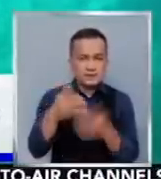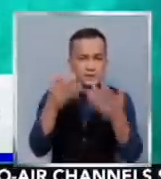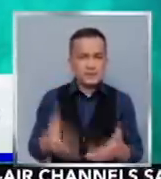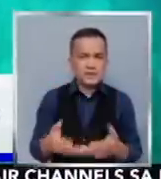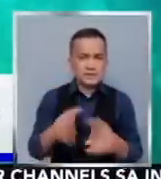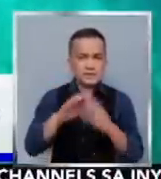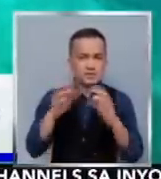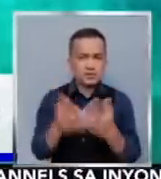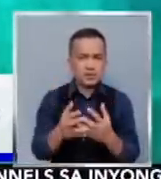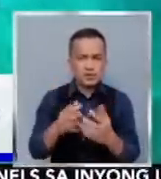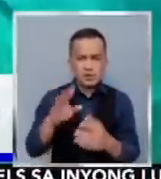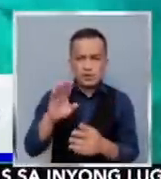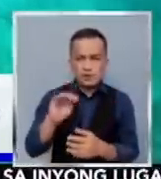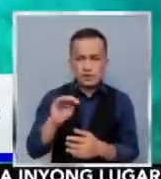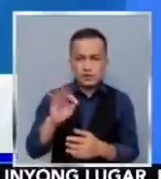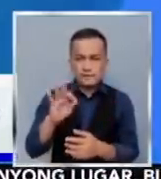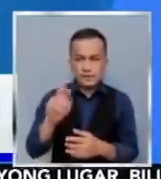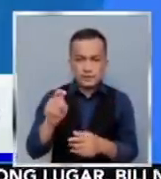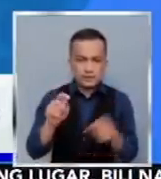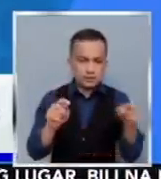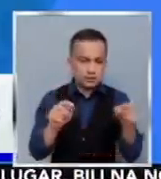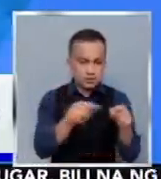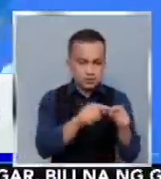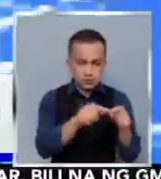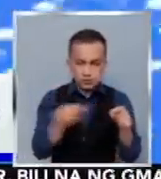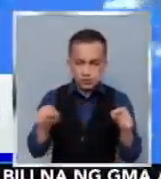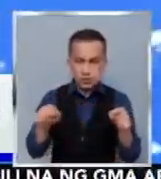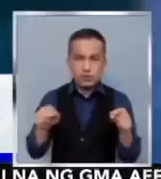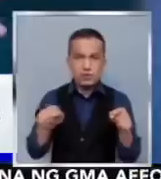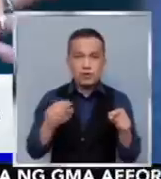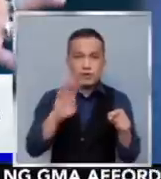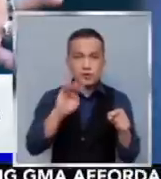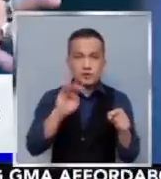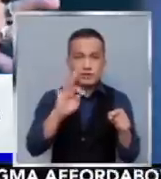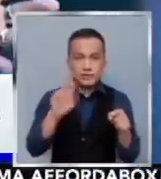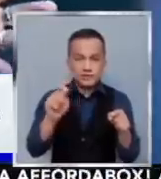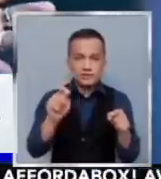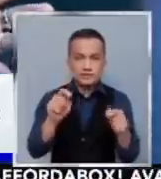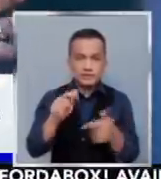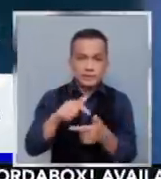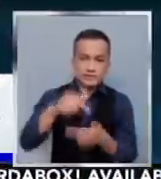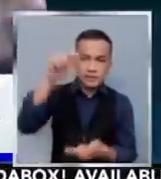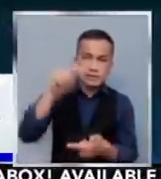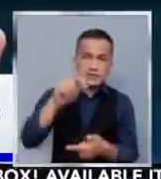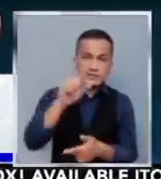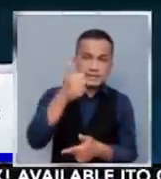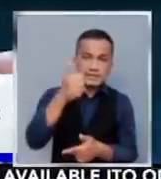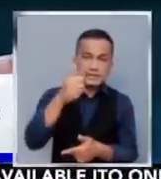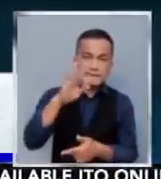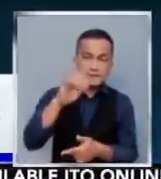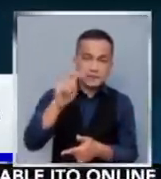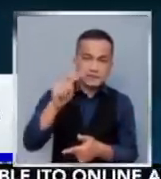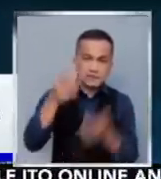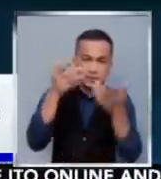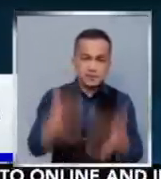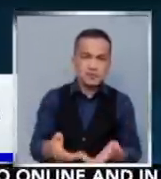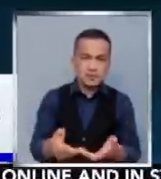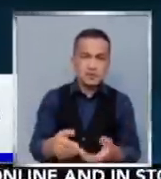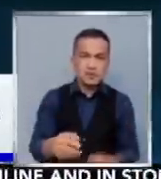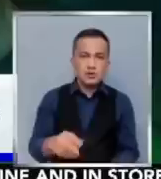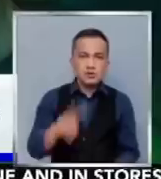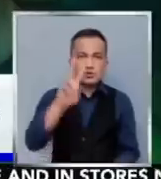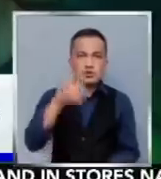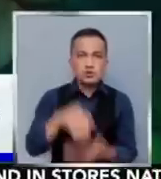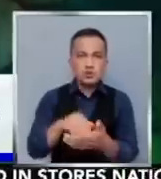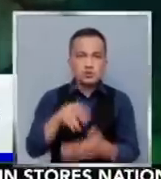feet mula sa magkabilang dulo ng paligpit nito. Maaari itong lumapad ng hanggang 10 feet. Mabibigat din ang mga mola-mola. Umaabot sila ng 2,200